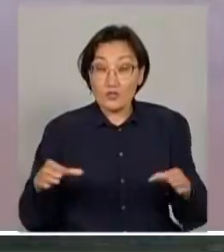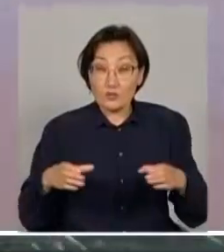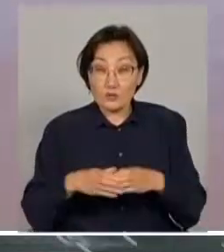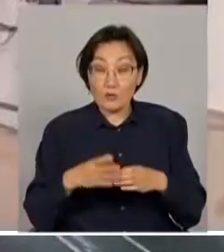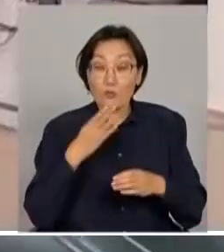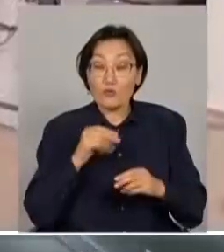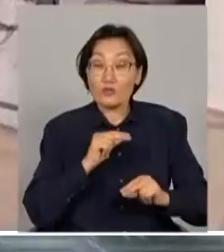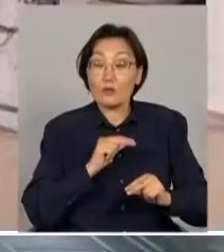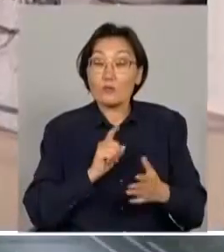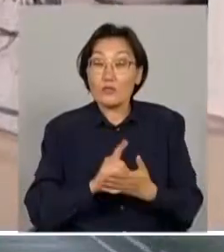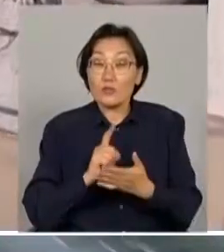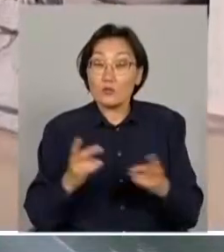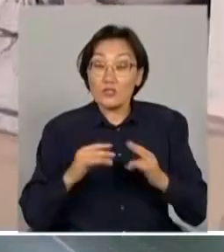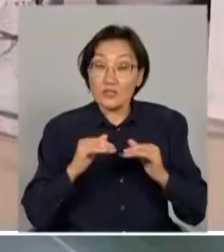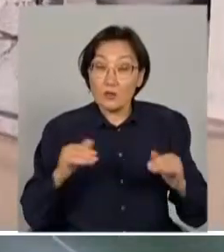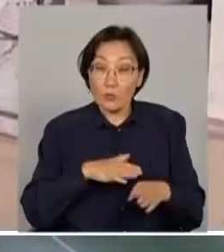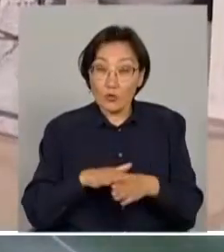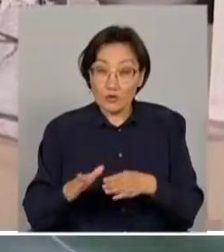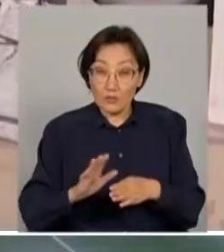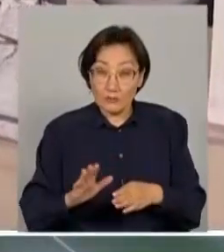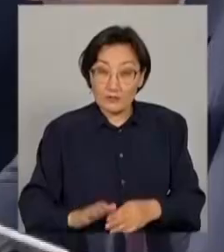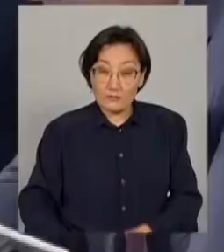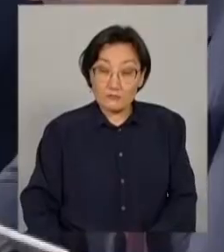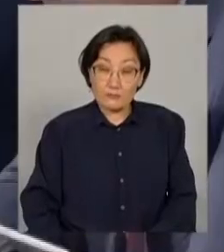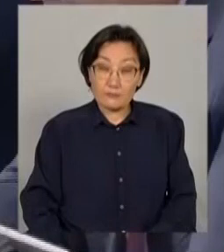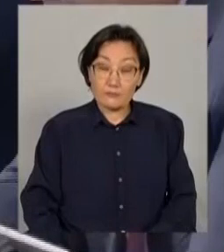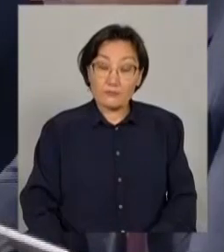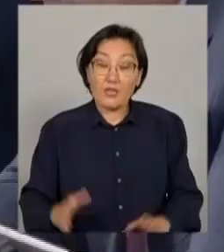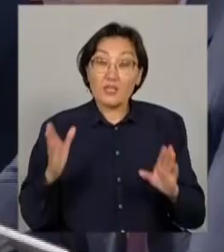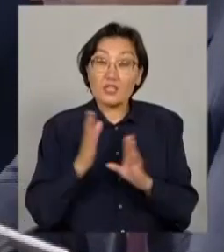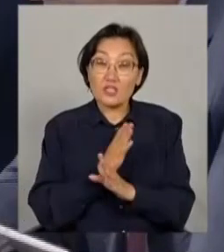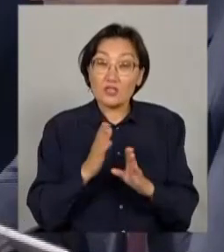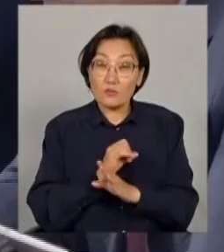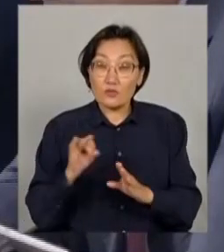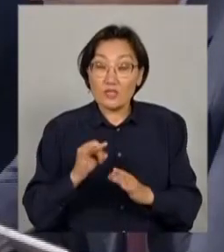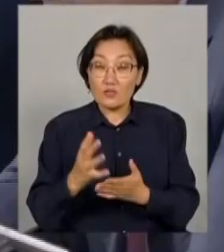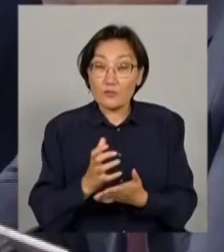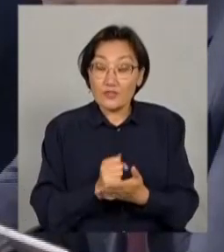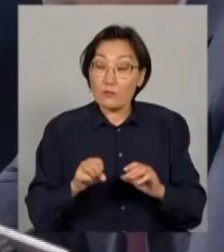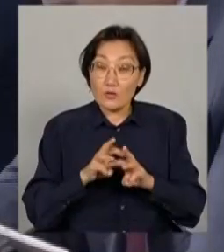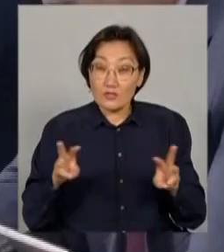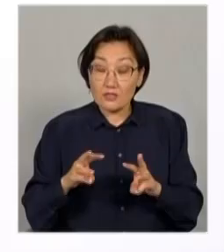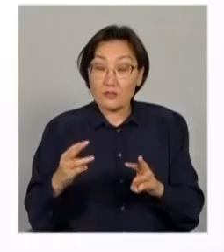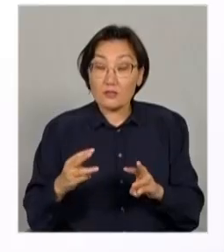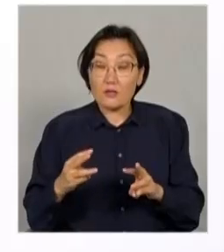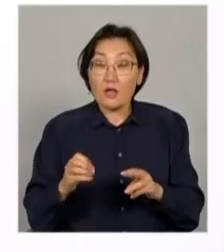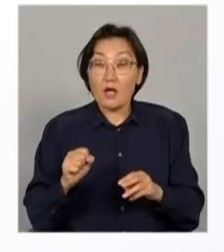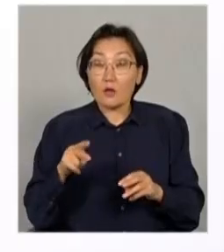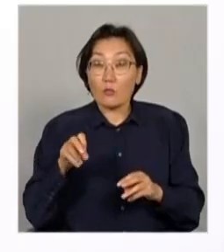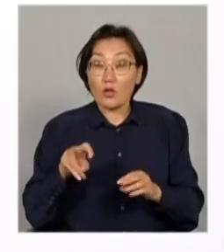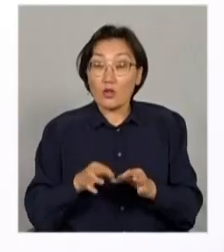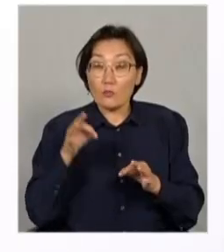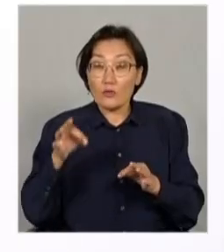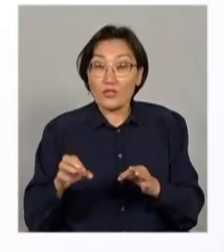өз міндеттерін тиісті деңгейде орындамай жатыр екен. Экология және ресурстар министрлігі Ақмола облысында